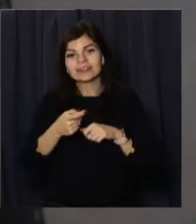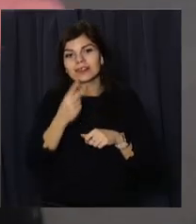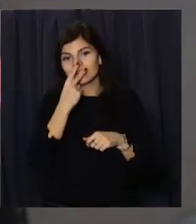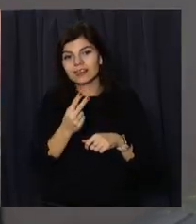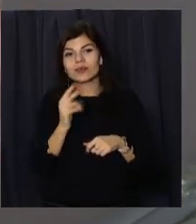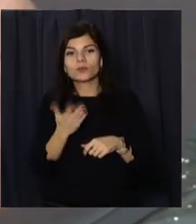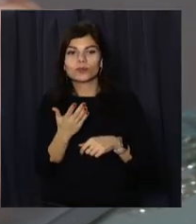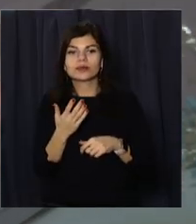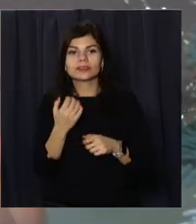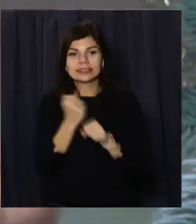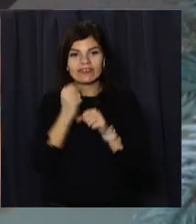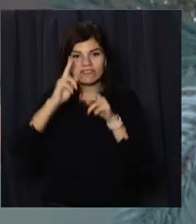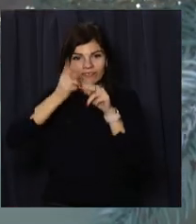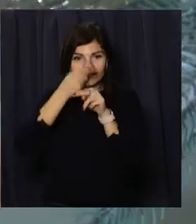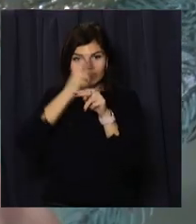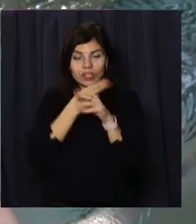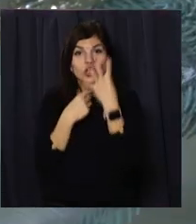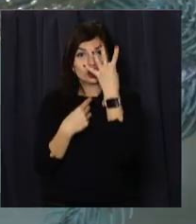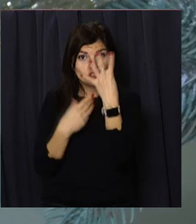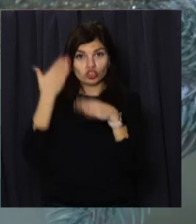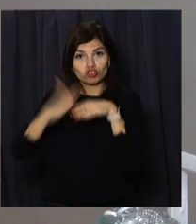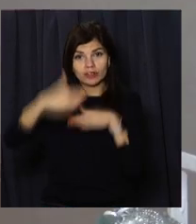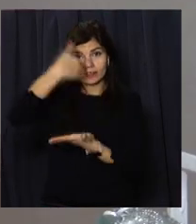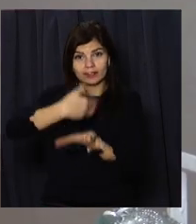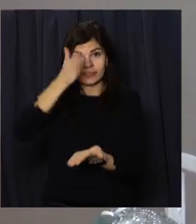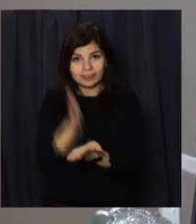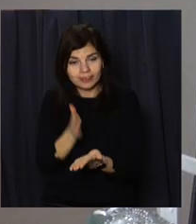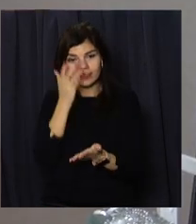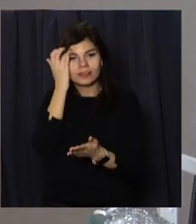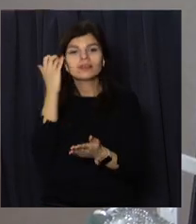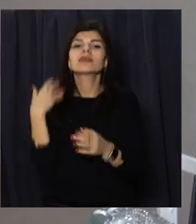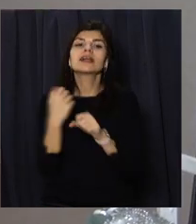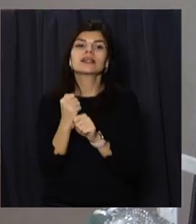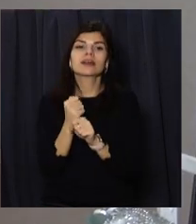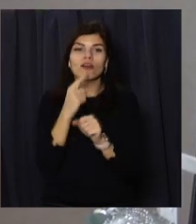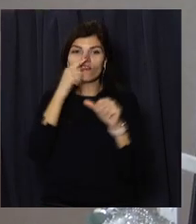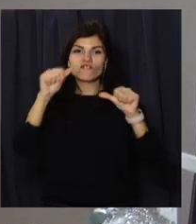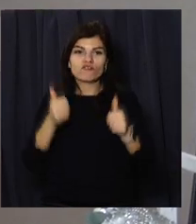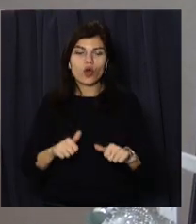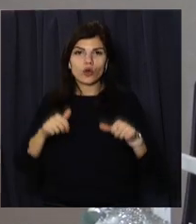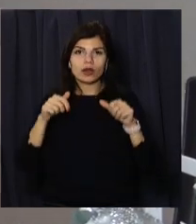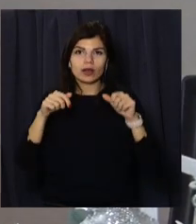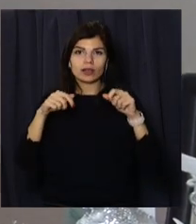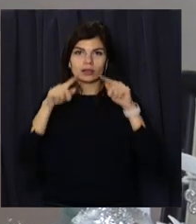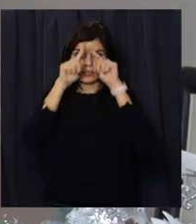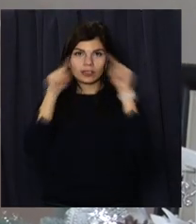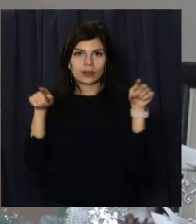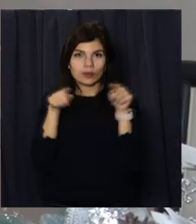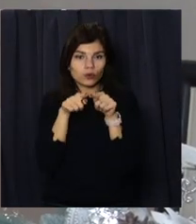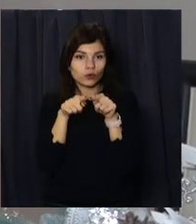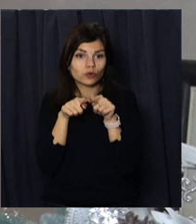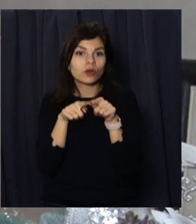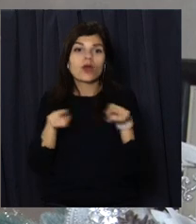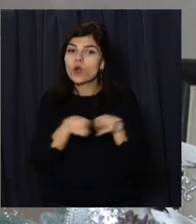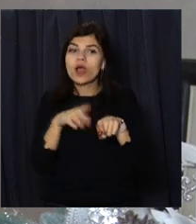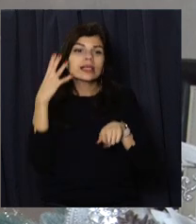формі трикутника. Схоже, можна повторити і з яблуком. На кожному фрукті або на кожному овочі можна вирізати абсолютно все те, що прийшло в